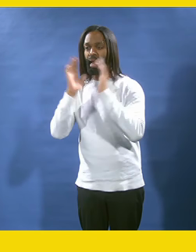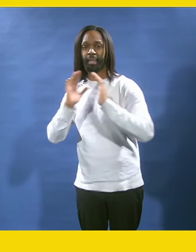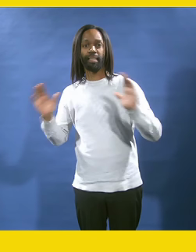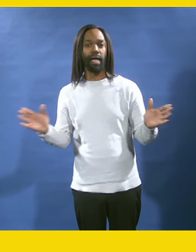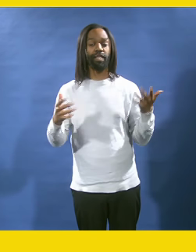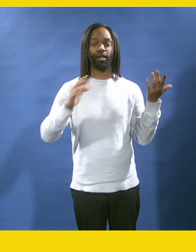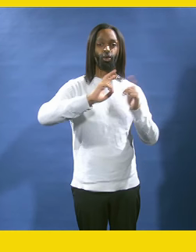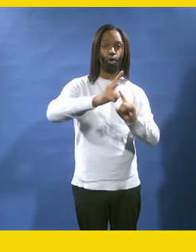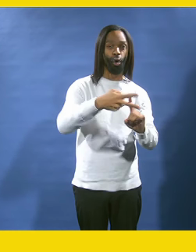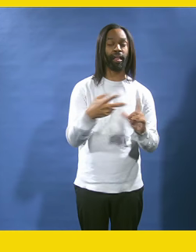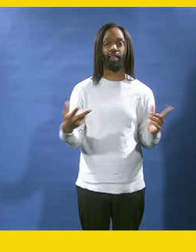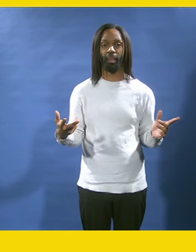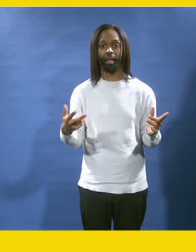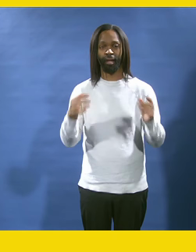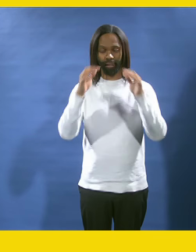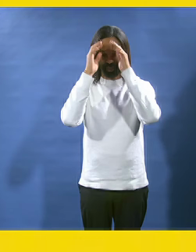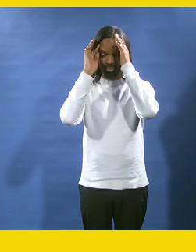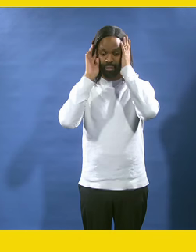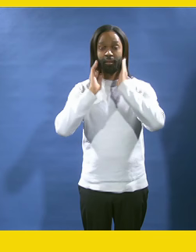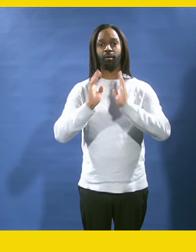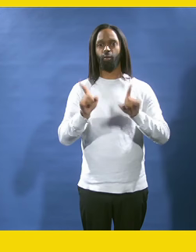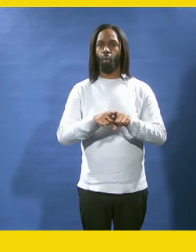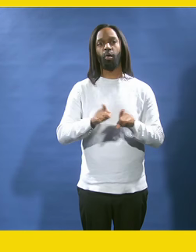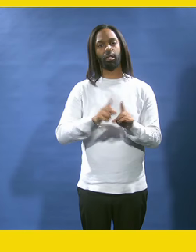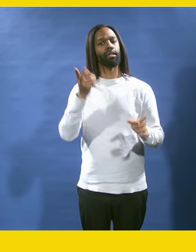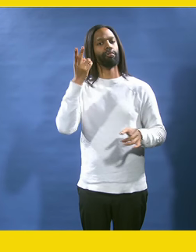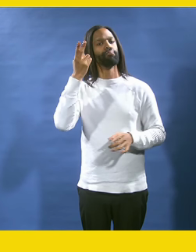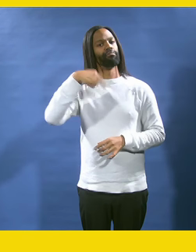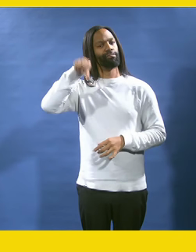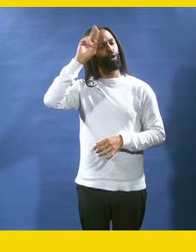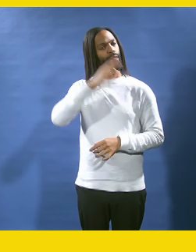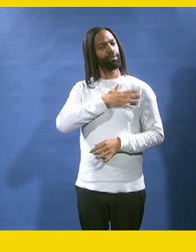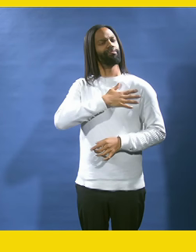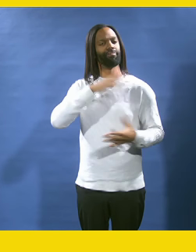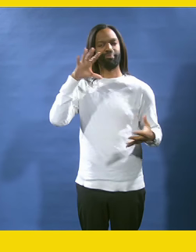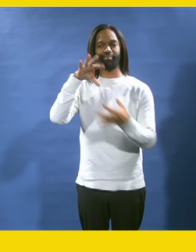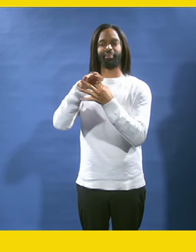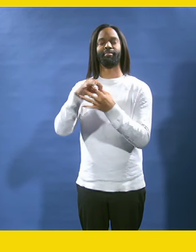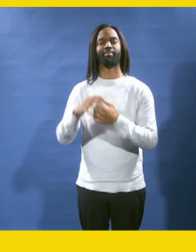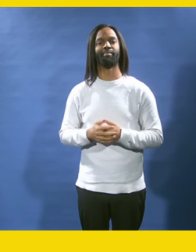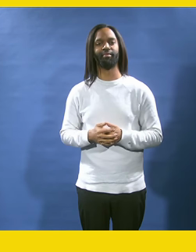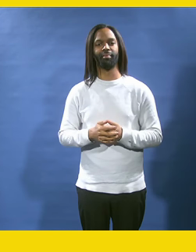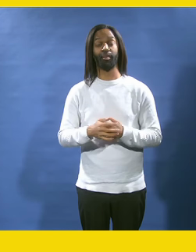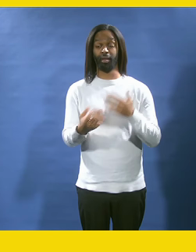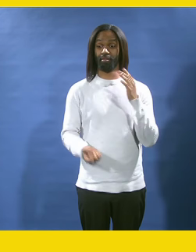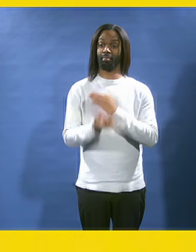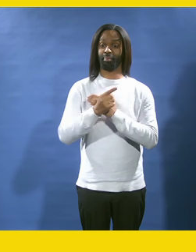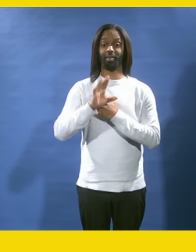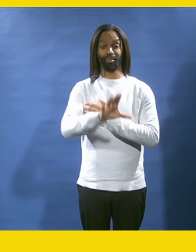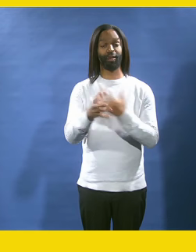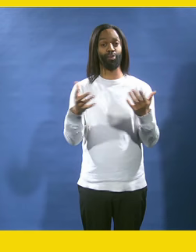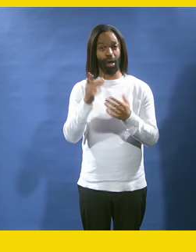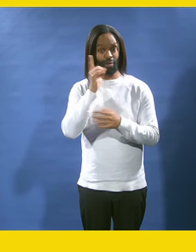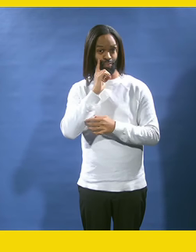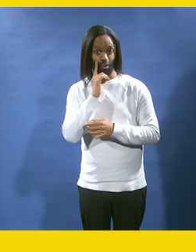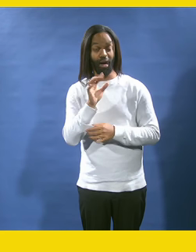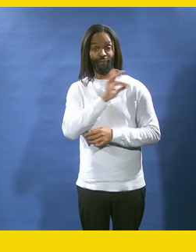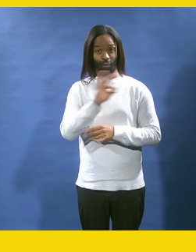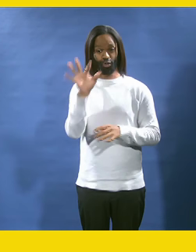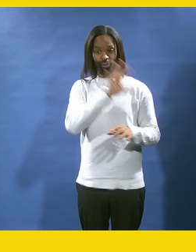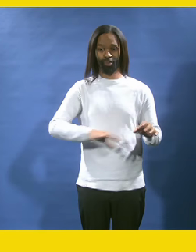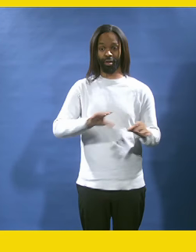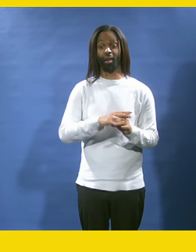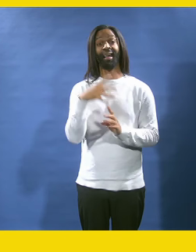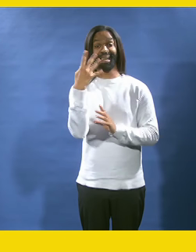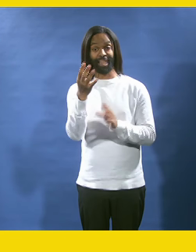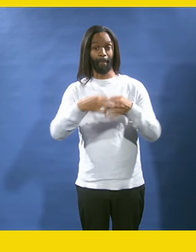par la Lorraine, et est profondément européenne. Et l'une de ses singularités est d'être la seule région française frontalière de 4